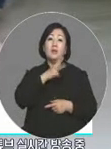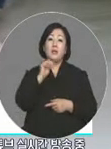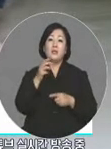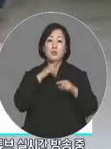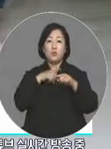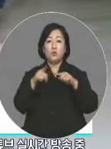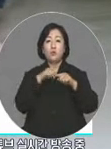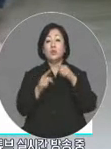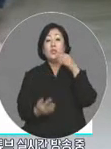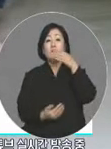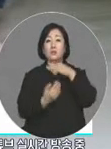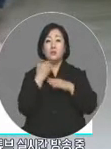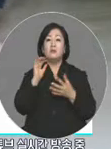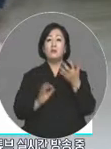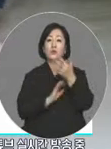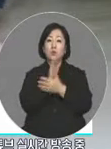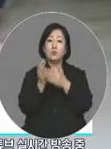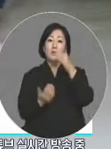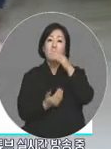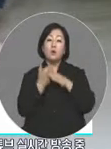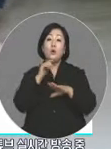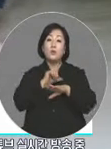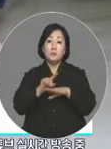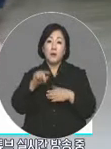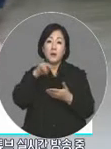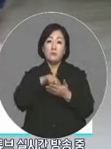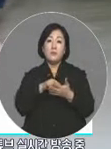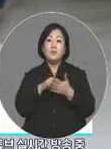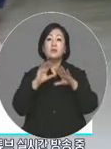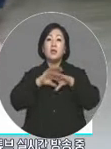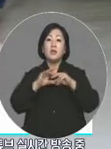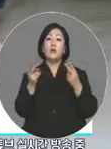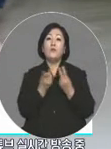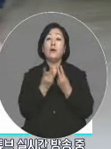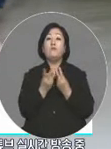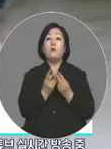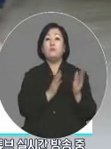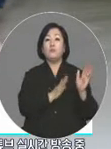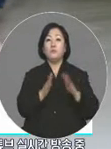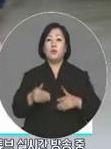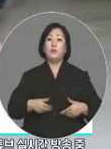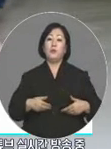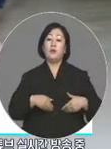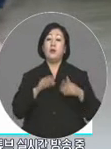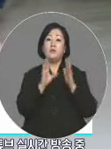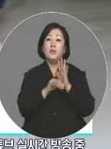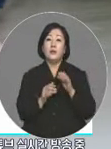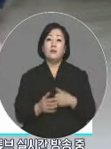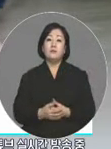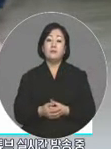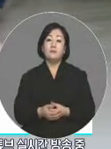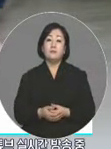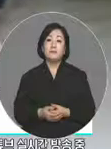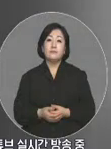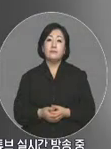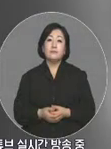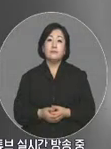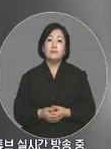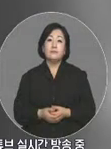흉기 소동까지 벌어졌는데 지자체 차원의 해결책 마련이 시급해 보입니다. 배윤주 기자입니다.